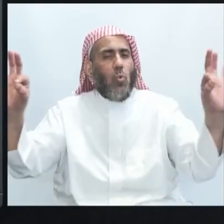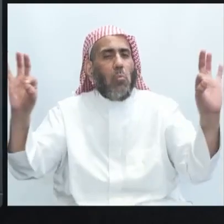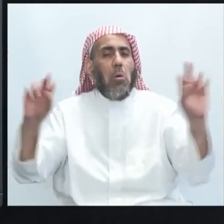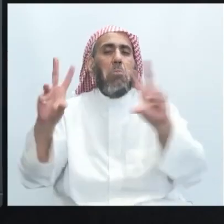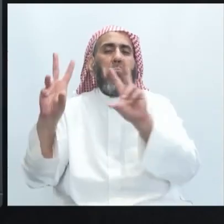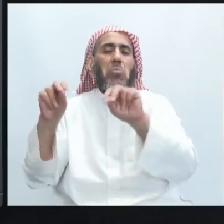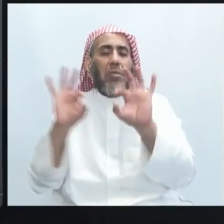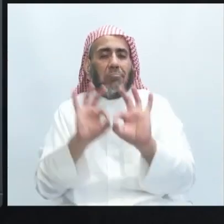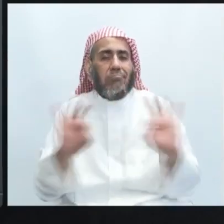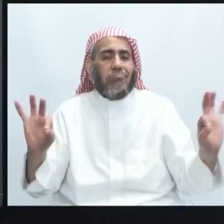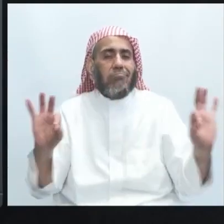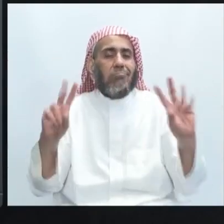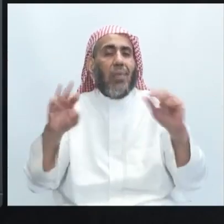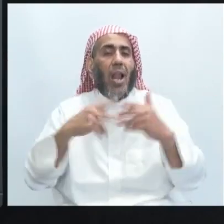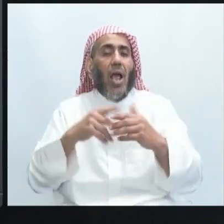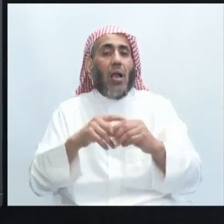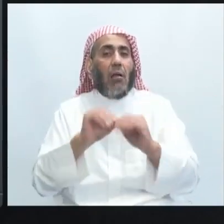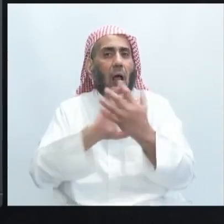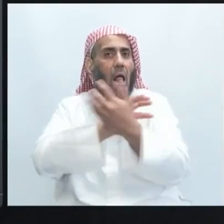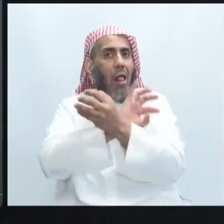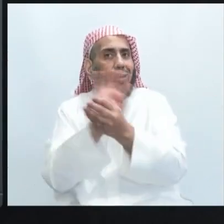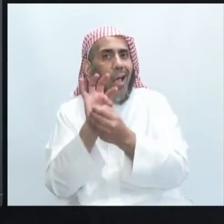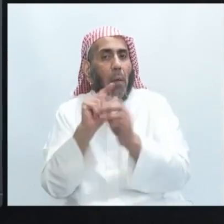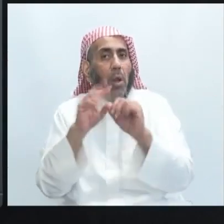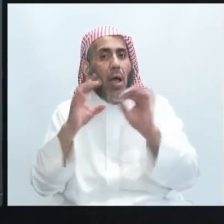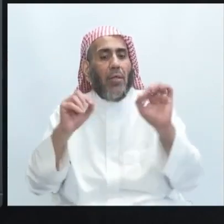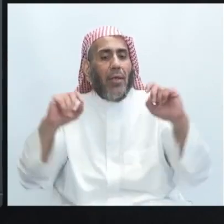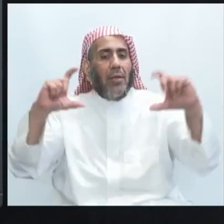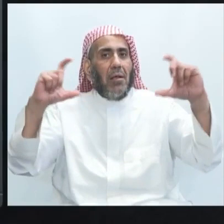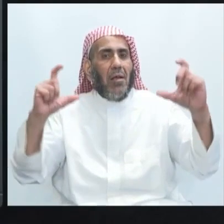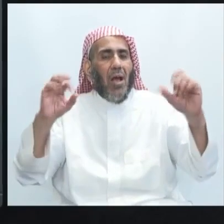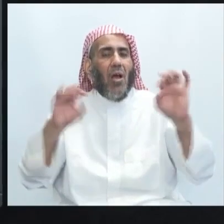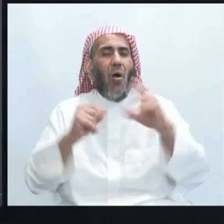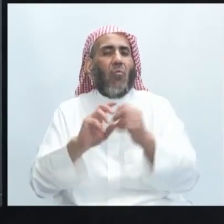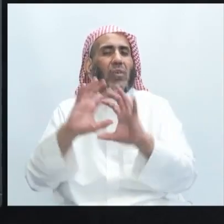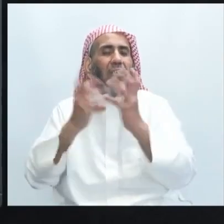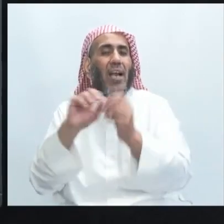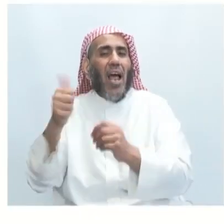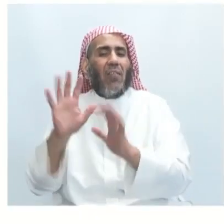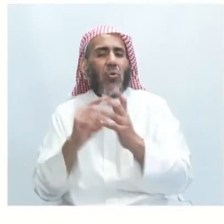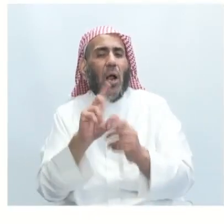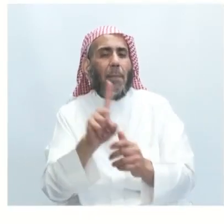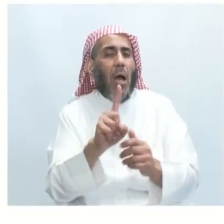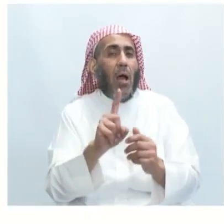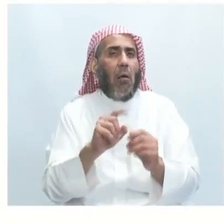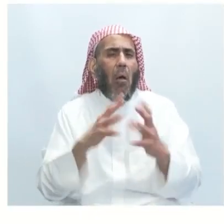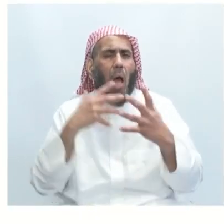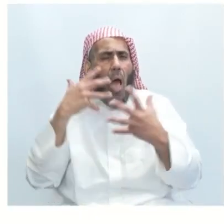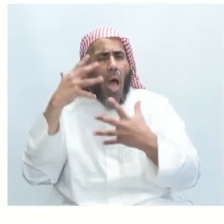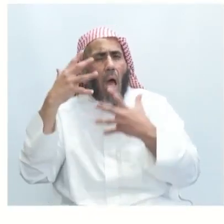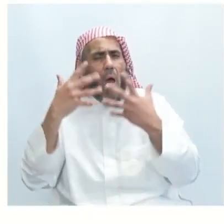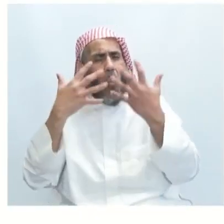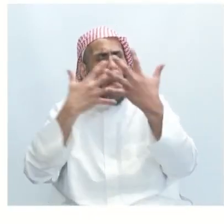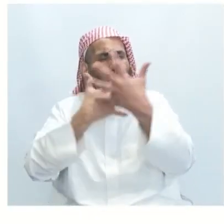متساوي ولكن الخداع من خلال هذين القوسين سواء في الشكل الف او في الشكل باء هيا لنا